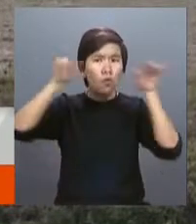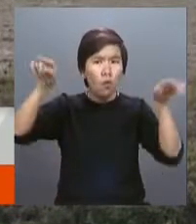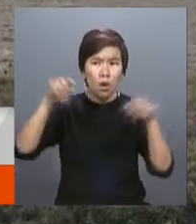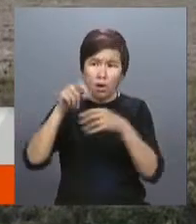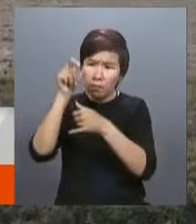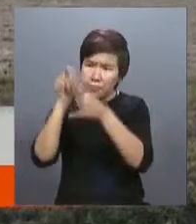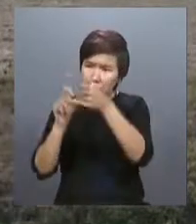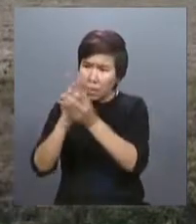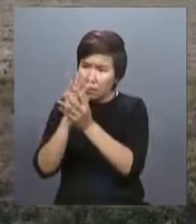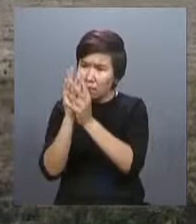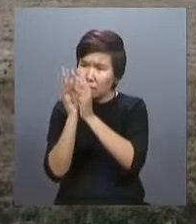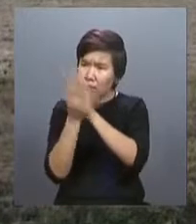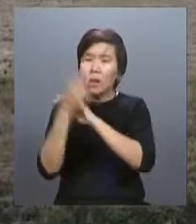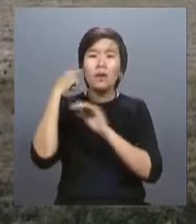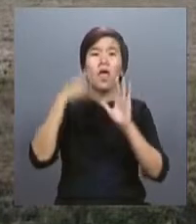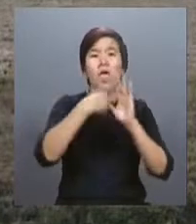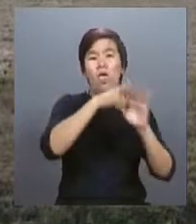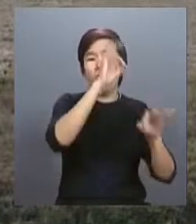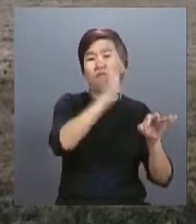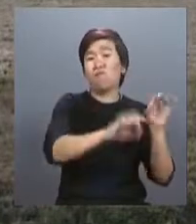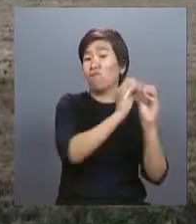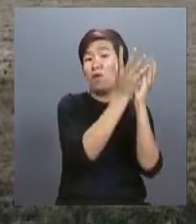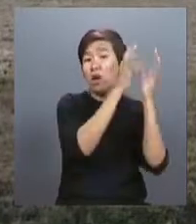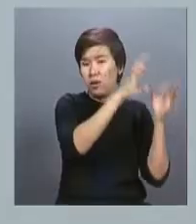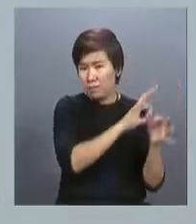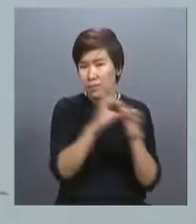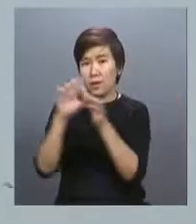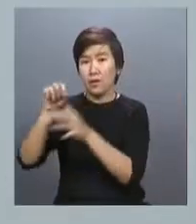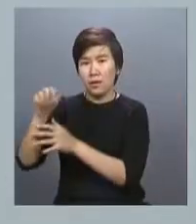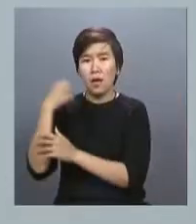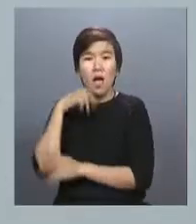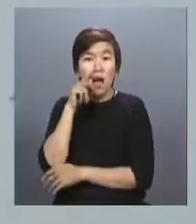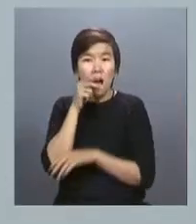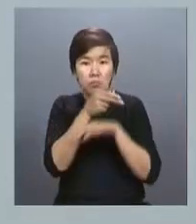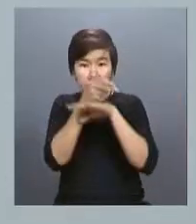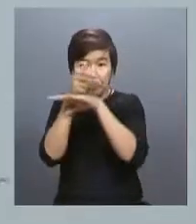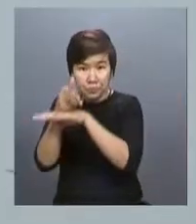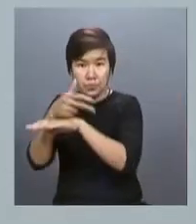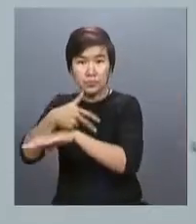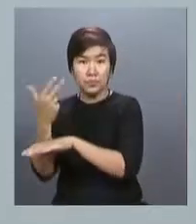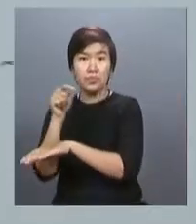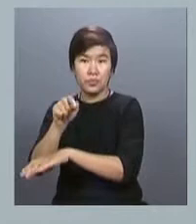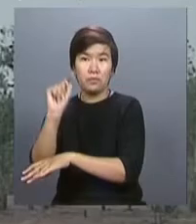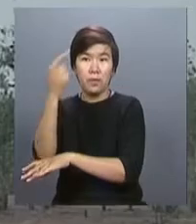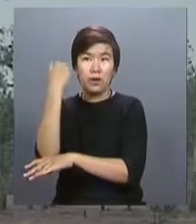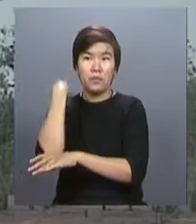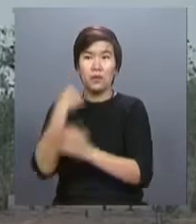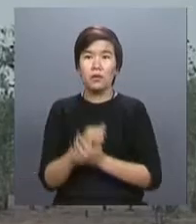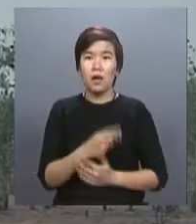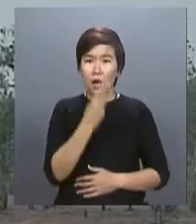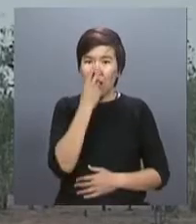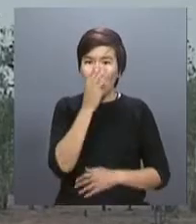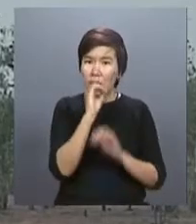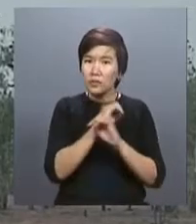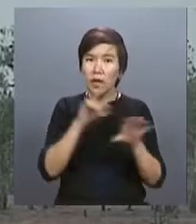เหตุไฟไหม้วันนี้ทีมข่าวจึงกลับมาสำรวจที่นี่อีกครั้งหนึ่งครับฝูงนกอพยพเริ่มบินรวมตัวกันก่อนจะแยก